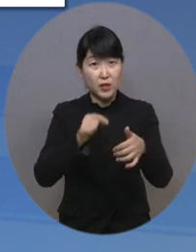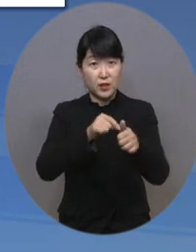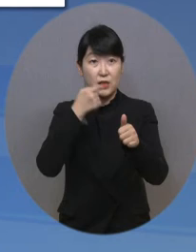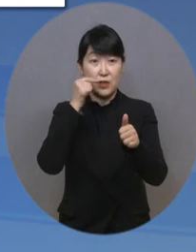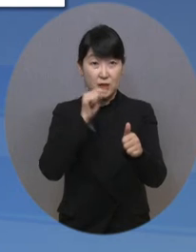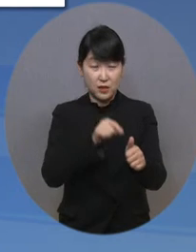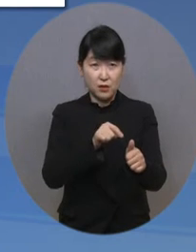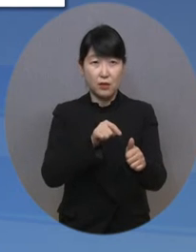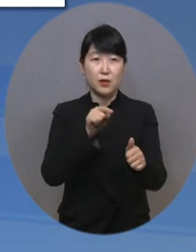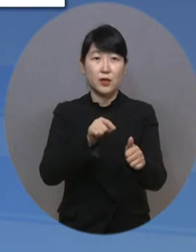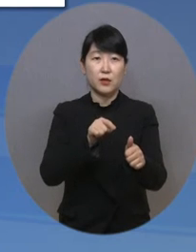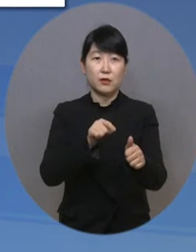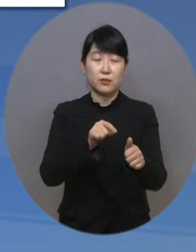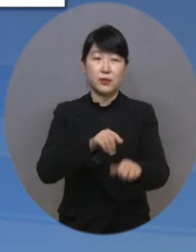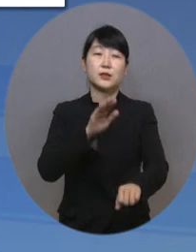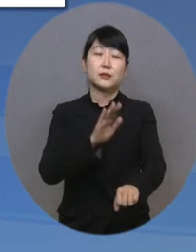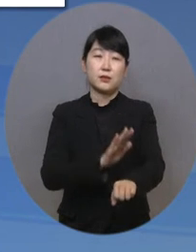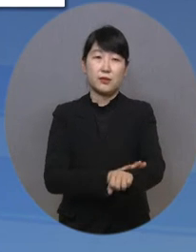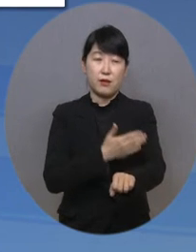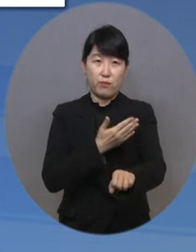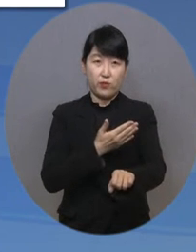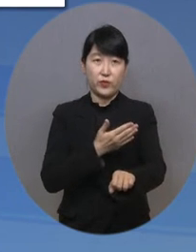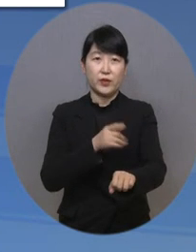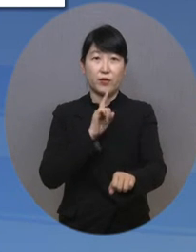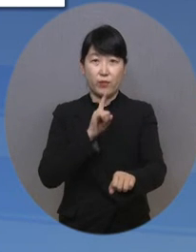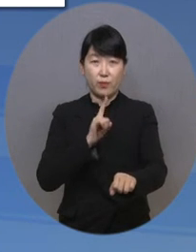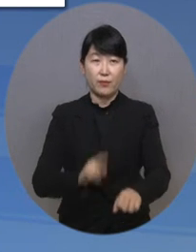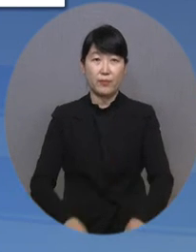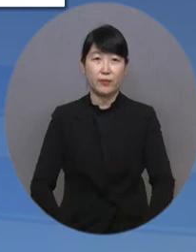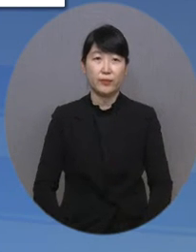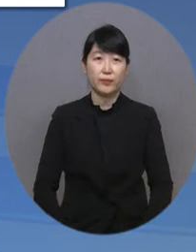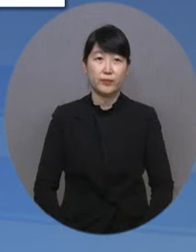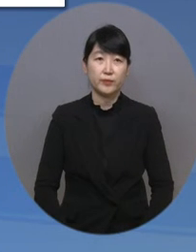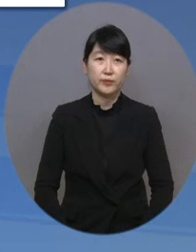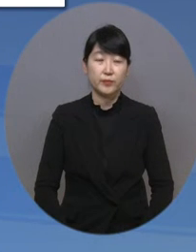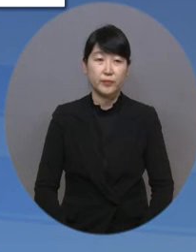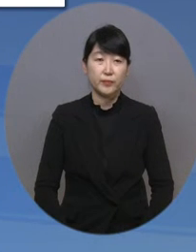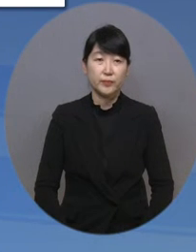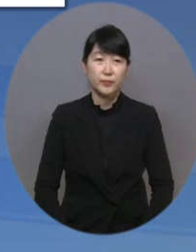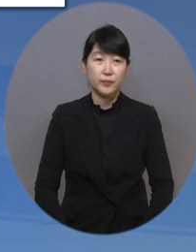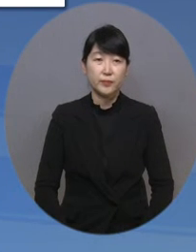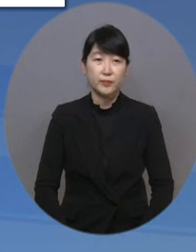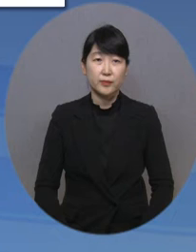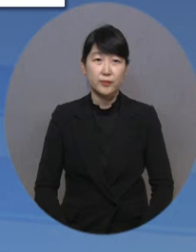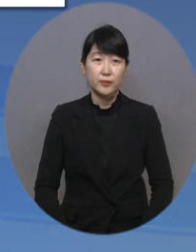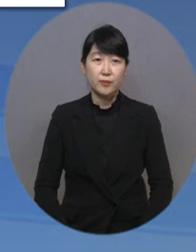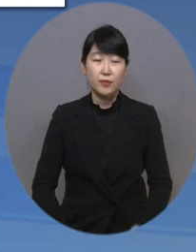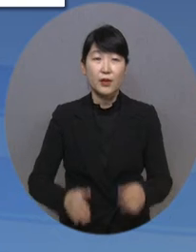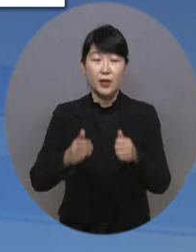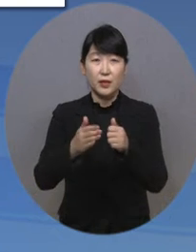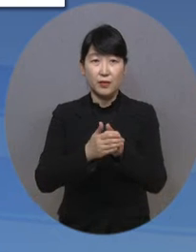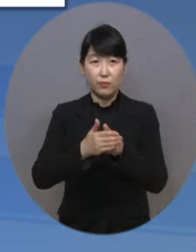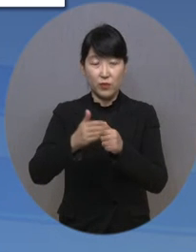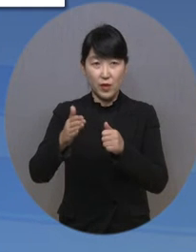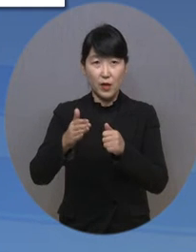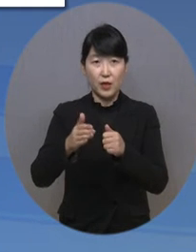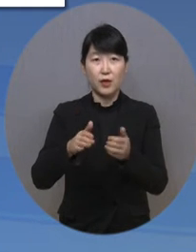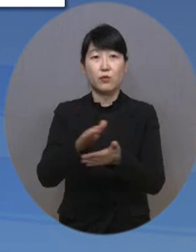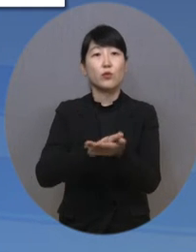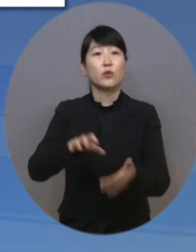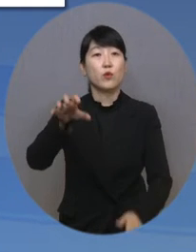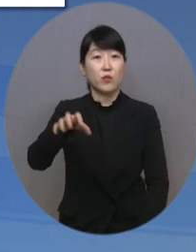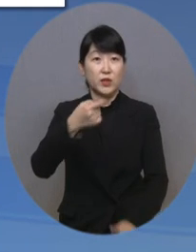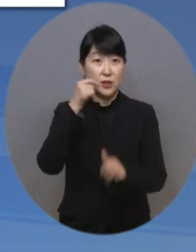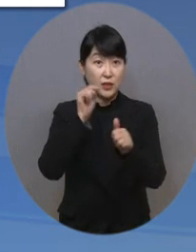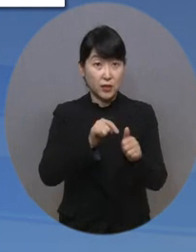이용하도록 한 것은 정당한 사유가 있다고 보기 어렵다고 봤습니다. 따라서 피진정 회사의 행위는